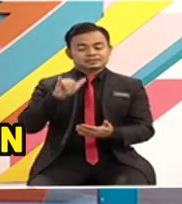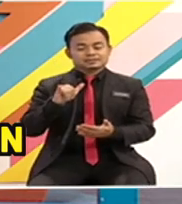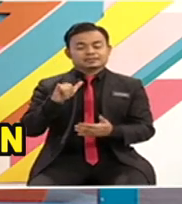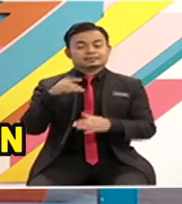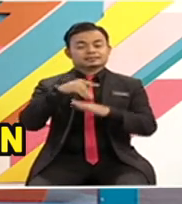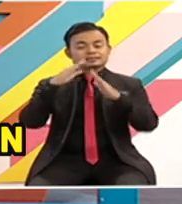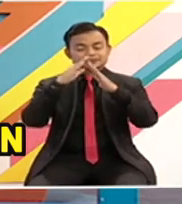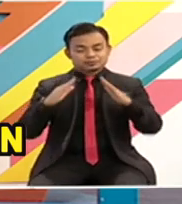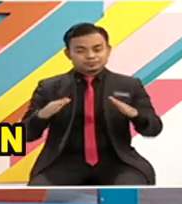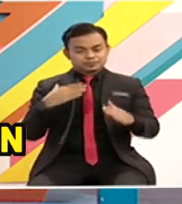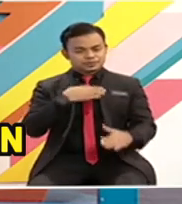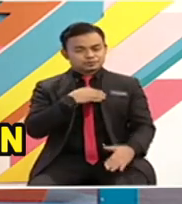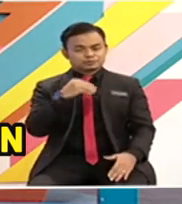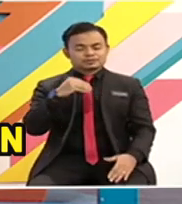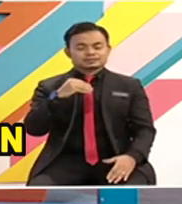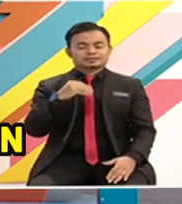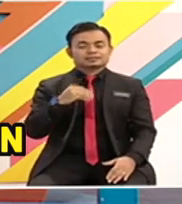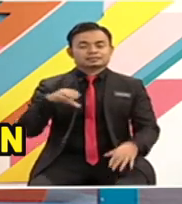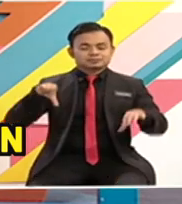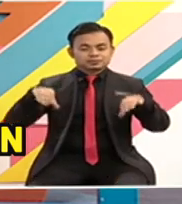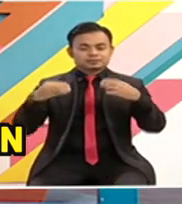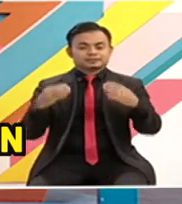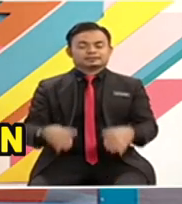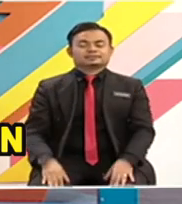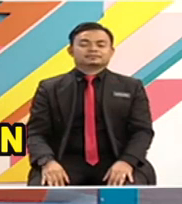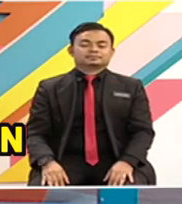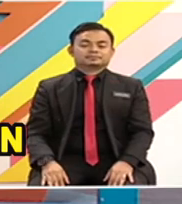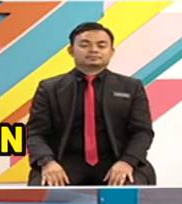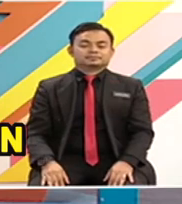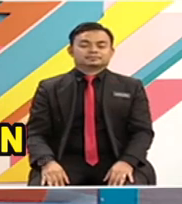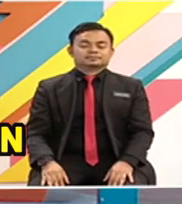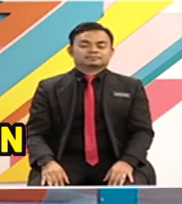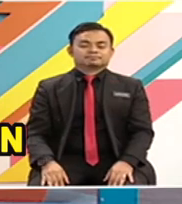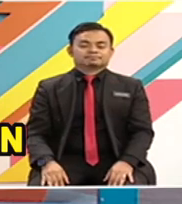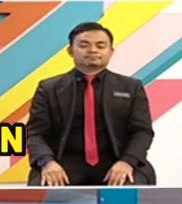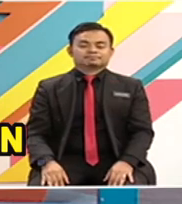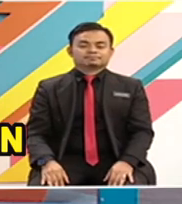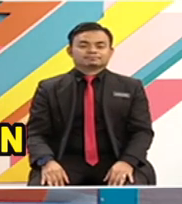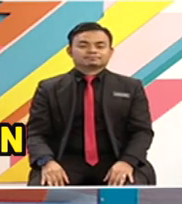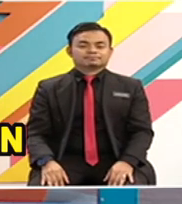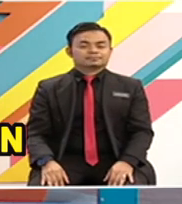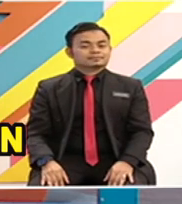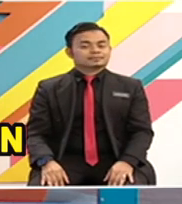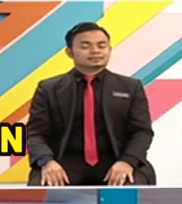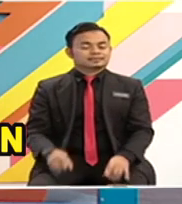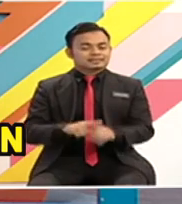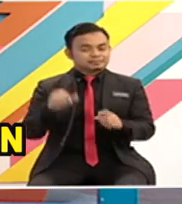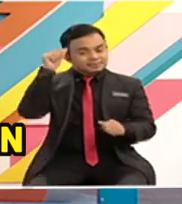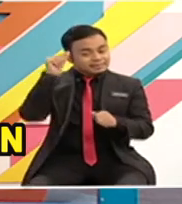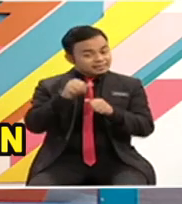CEO Syahrini kita kaji meski tapi hari ini boleh-boleh lebih oke kita kaca